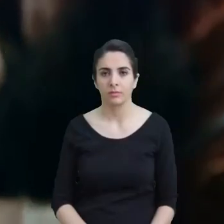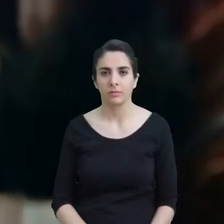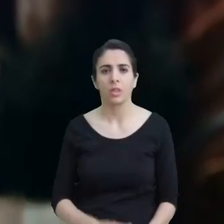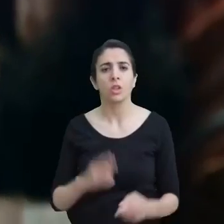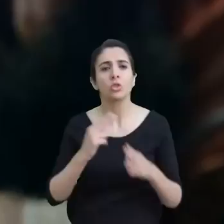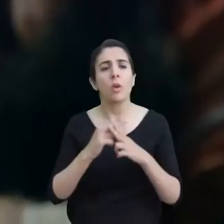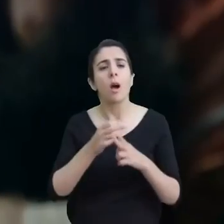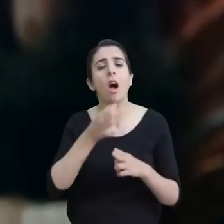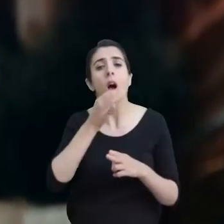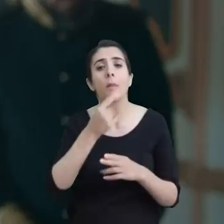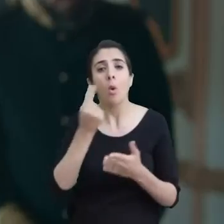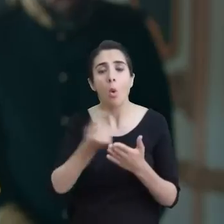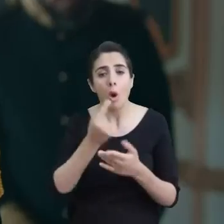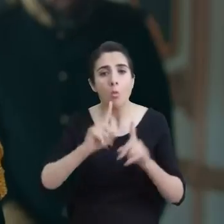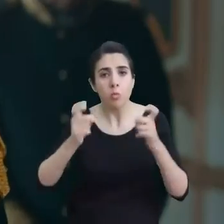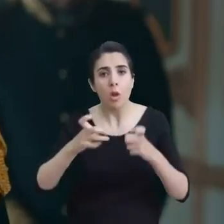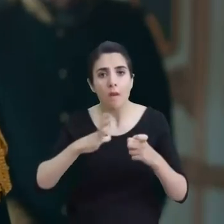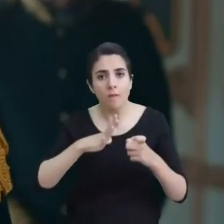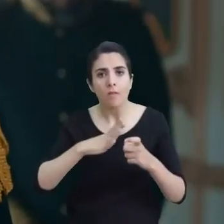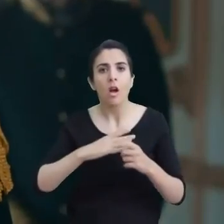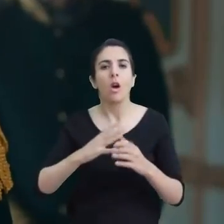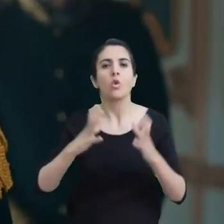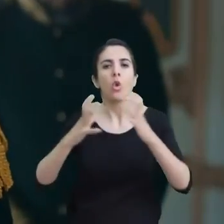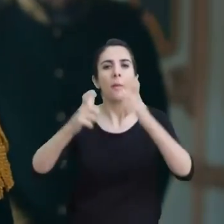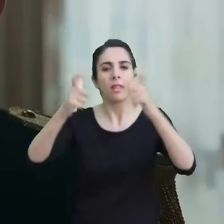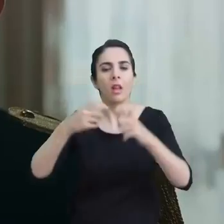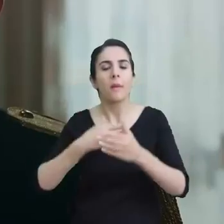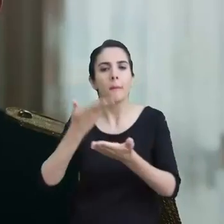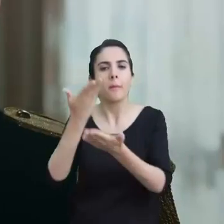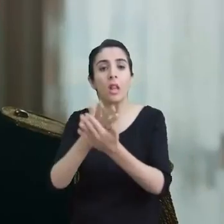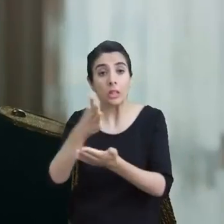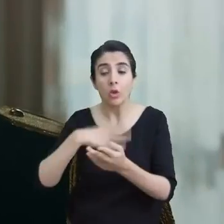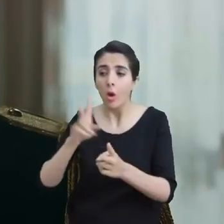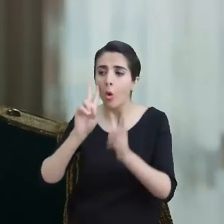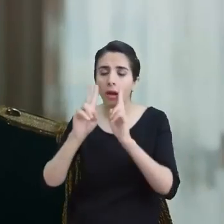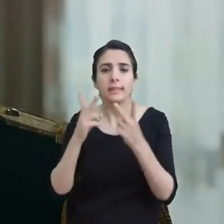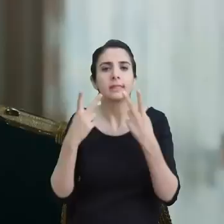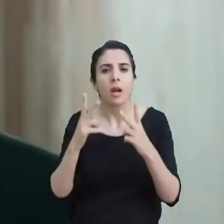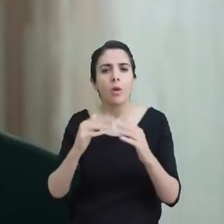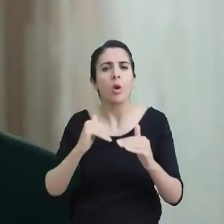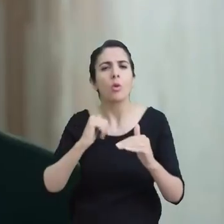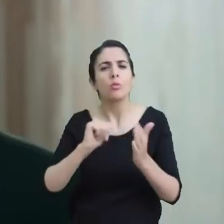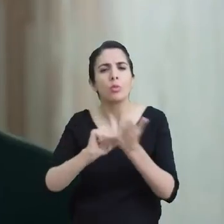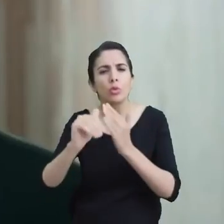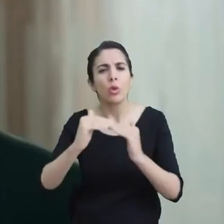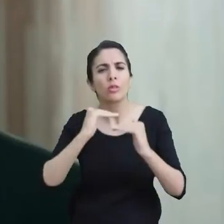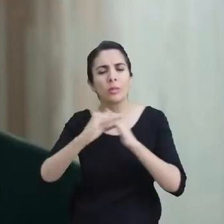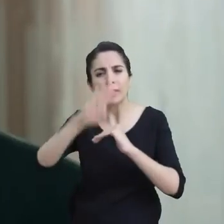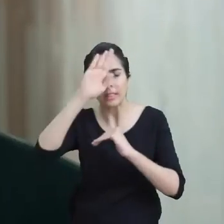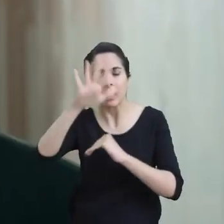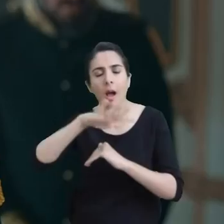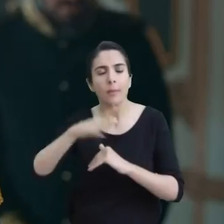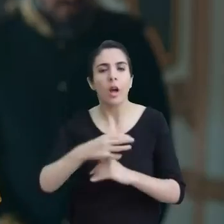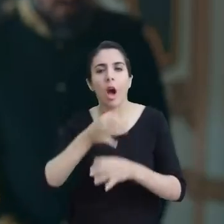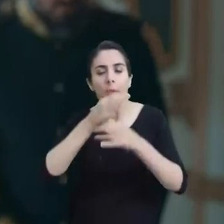Kutsal emanetin yerinde olduğu, tophaneyi amirede sergilendiği, dileyen herkesin ziyaret edebileceği tüm der saadette